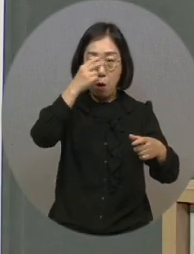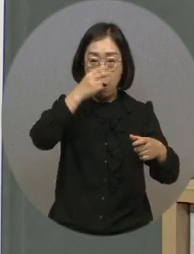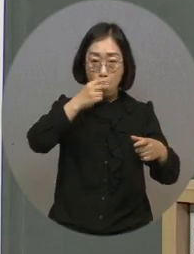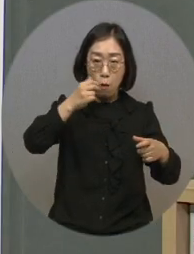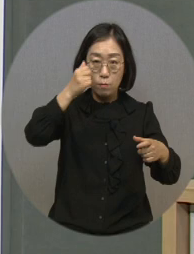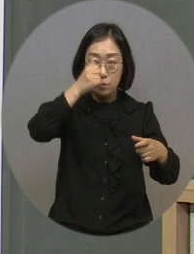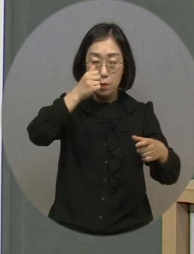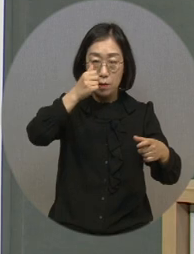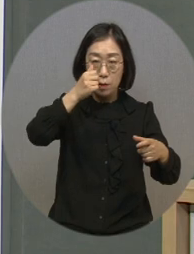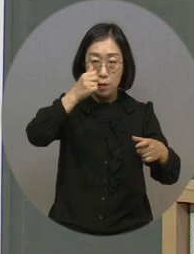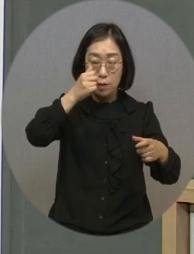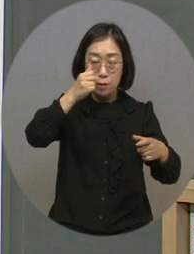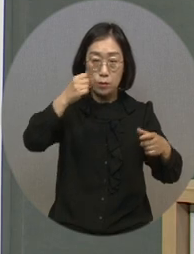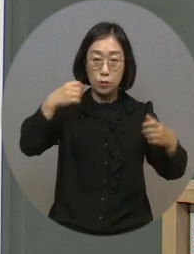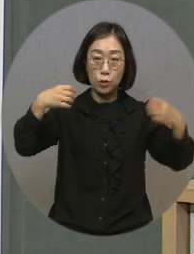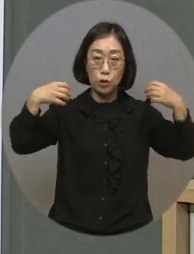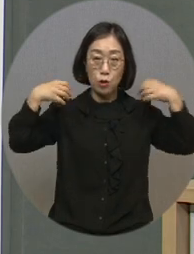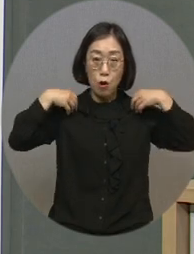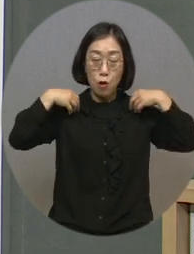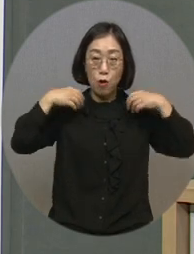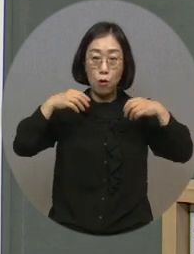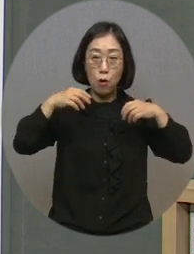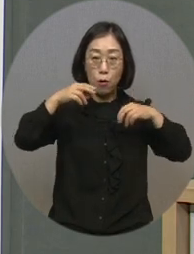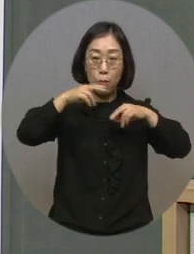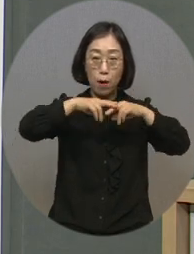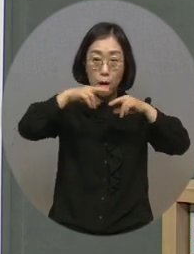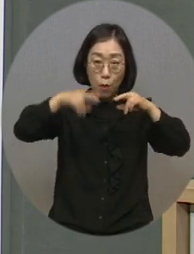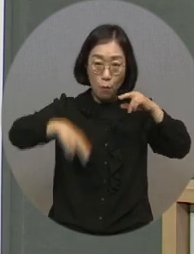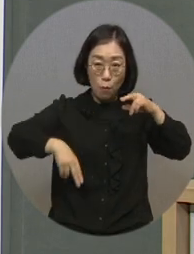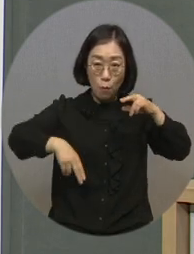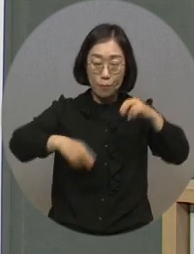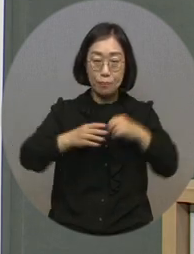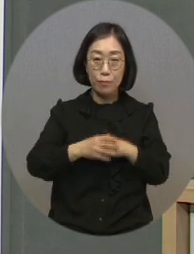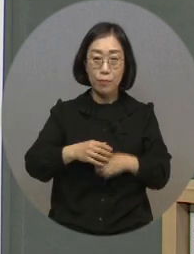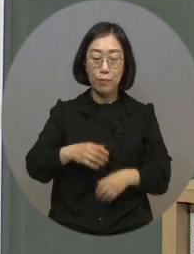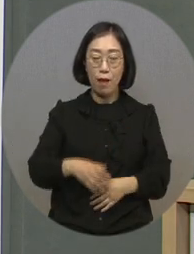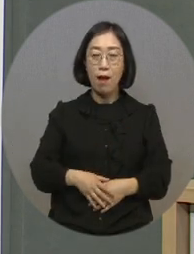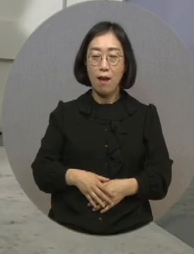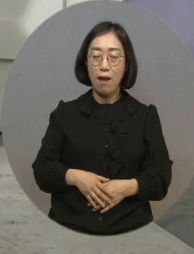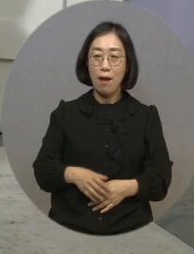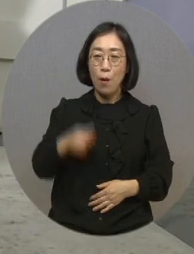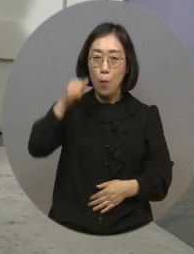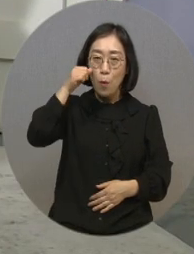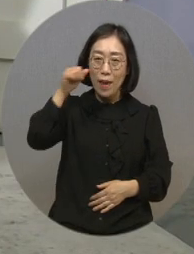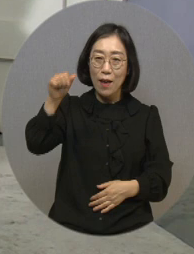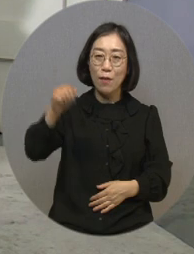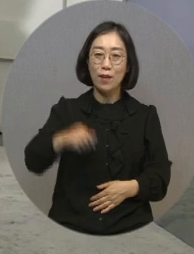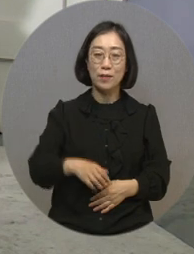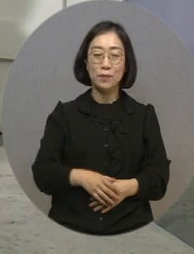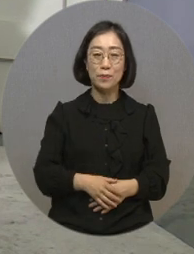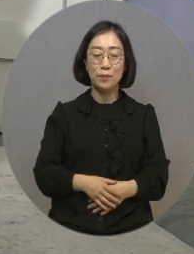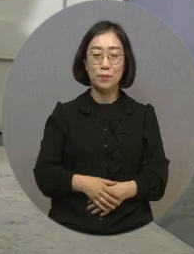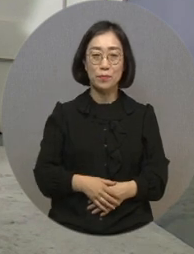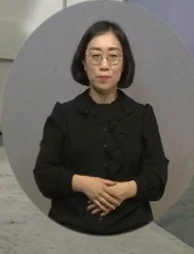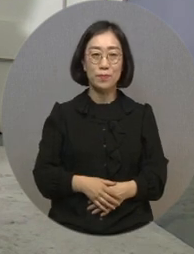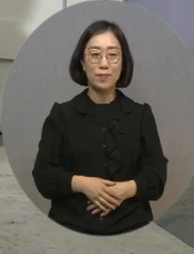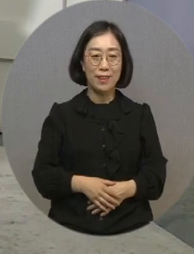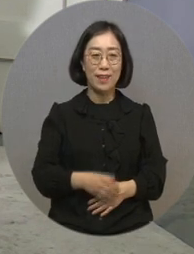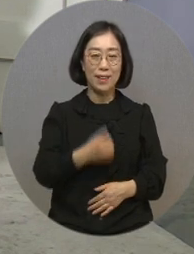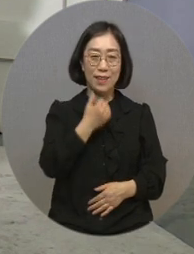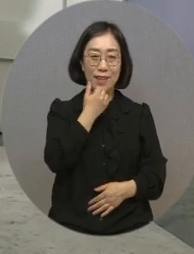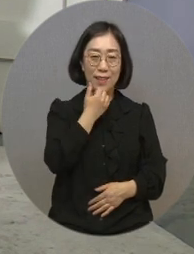부장검사로 있다가 저 옷을 벗은 지가 얼마 안 돼요. 예, 한 5개월 정도 되는 것 같습니다. 5개월? 예, 예.